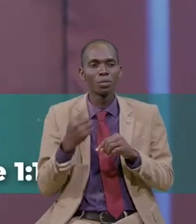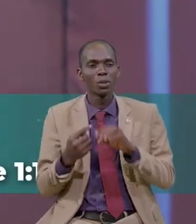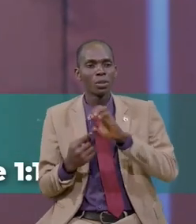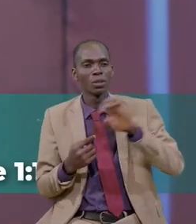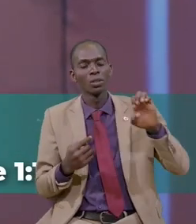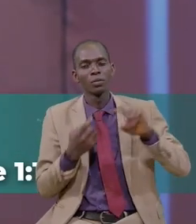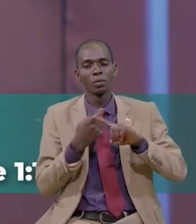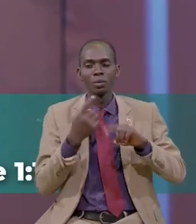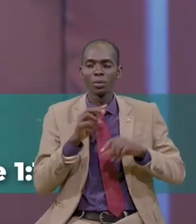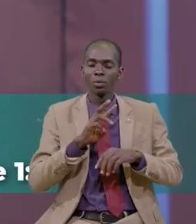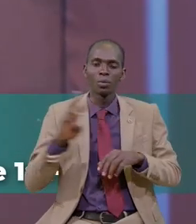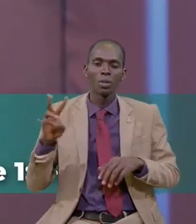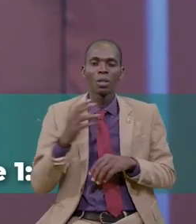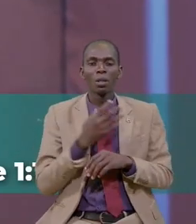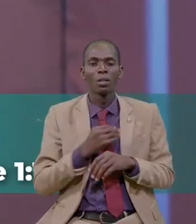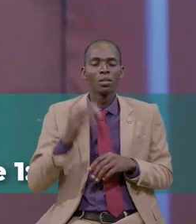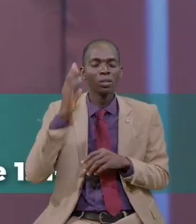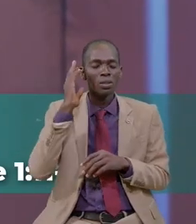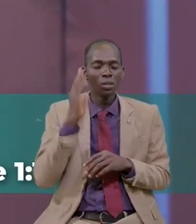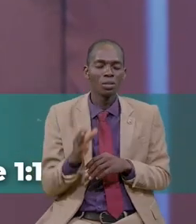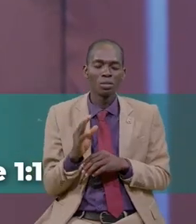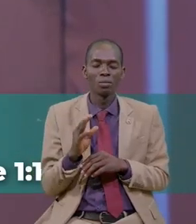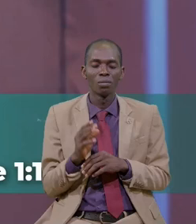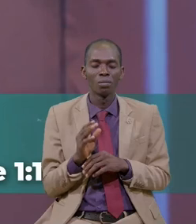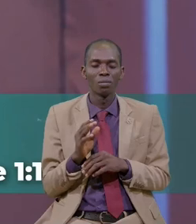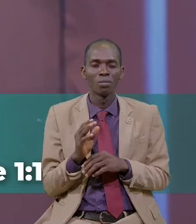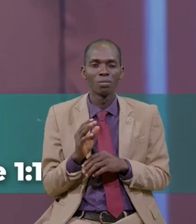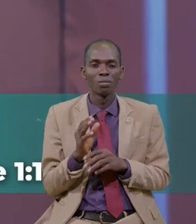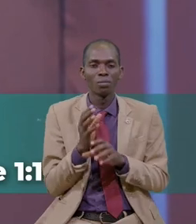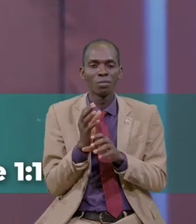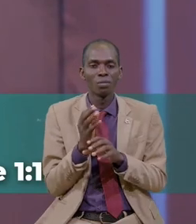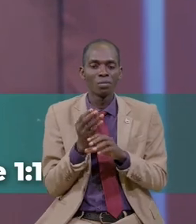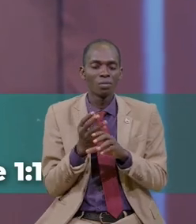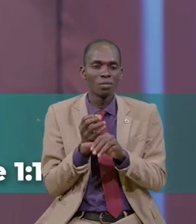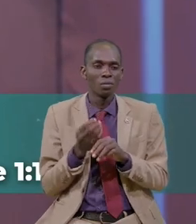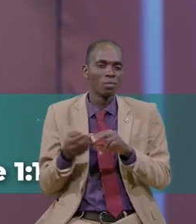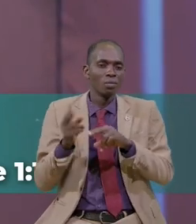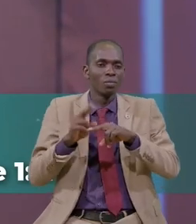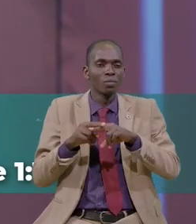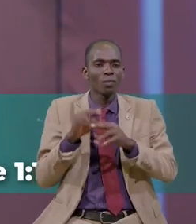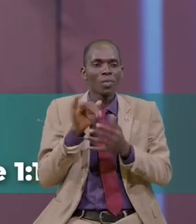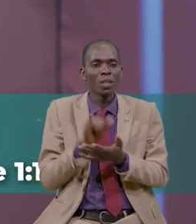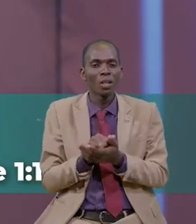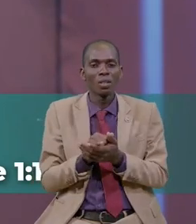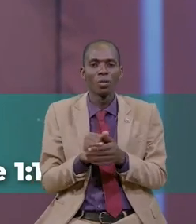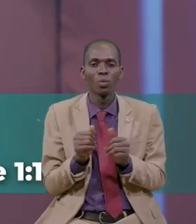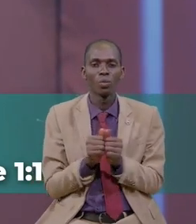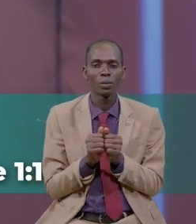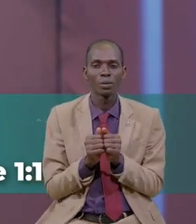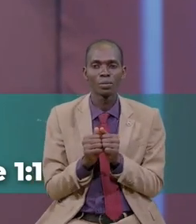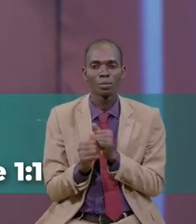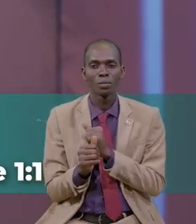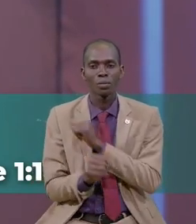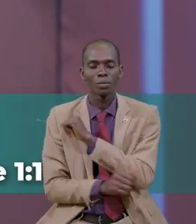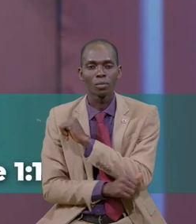de l'Occident et seront à table avec Abraham, Isaac et